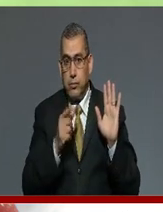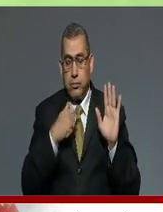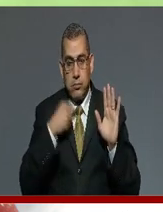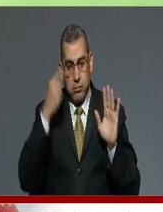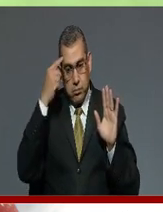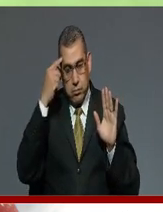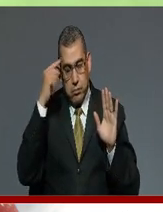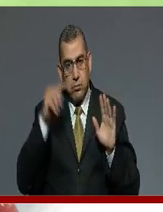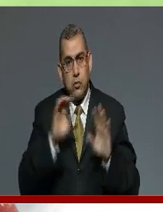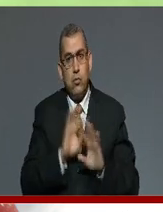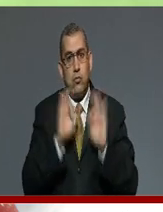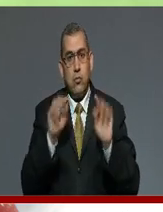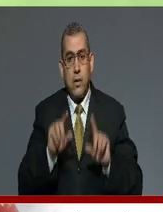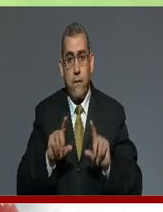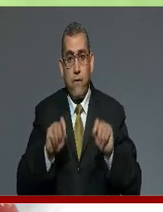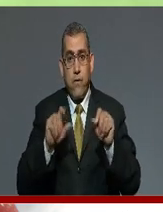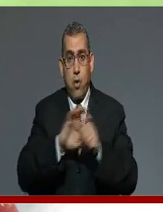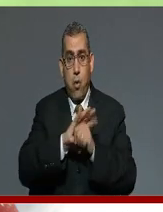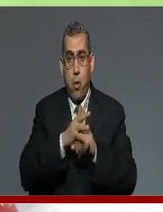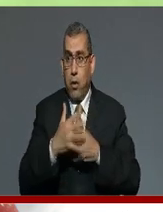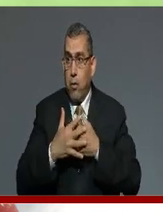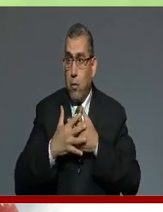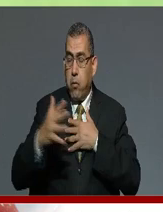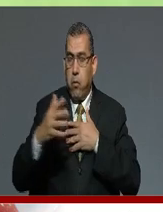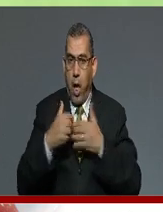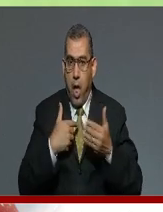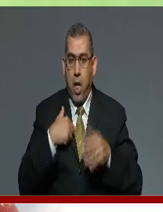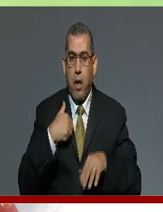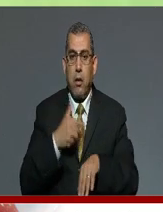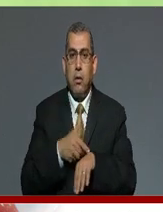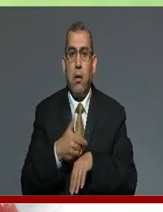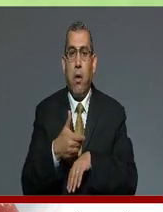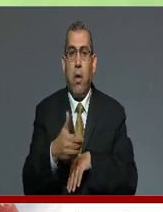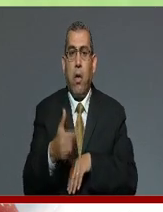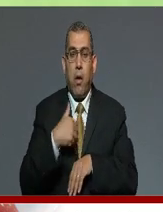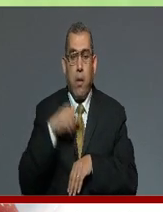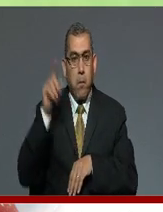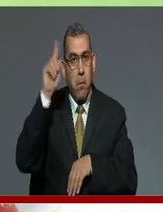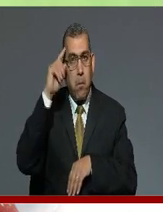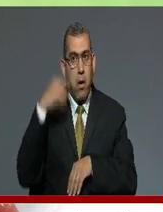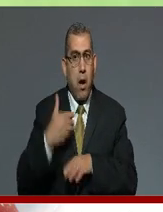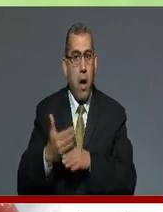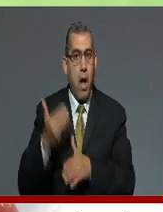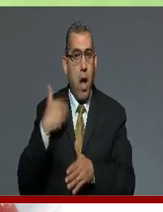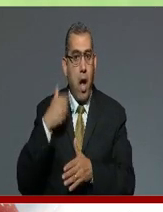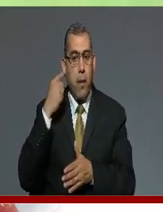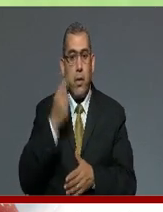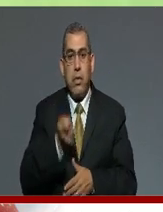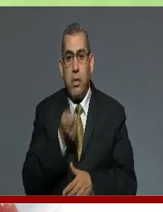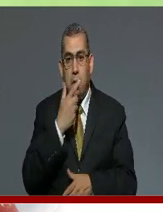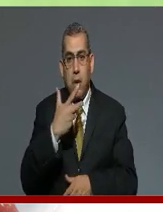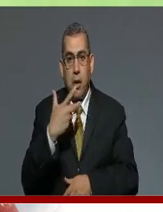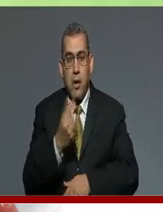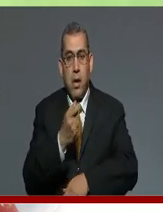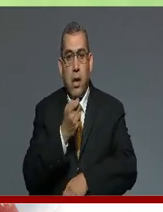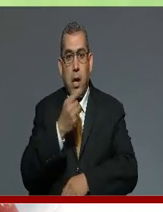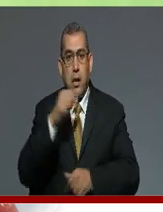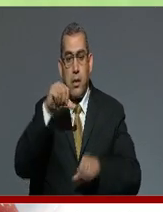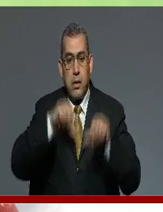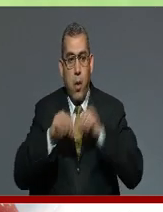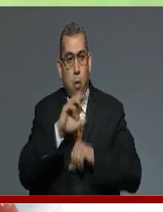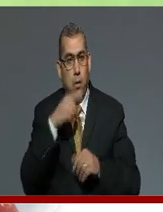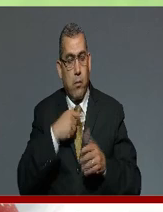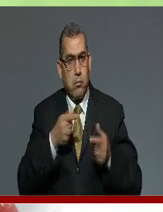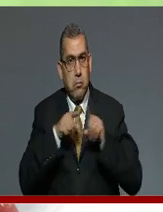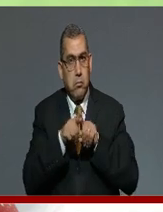ظهرت الجائحه كورونا قد تاثرنا ولم يكن لدينا الادويه واللقاحات المناسبه